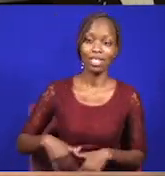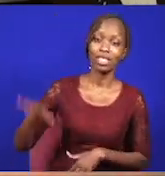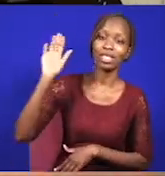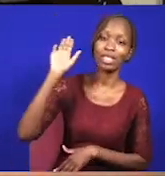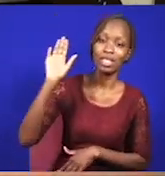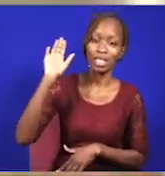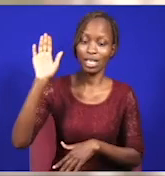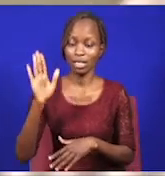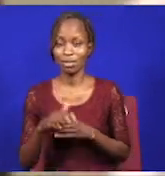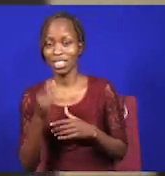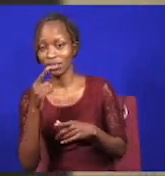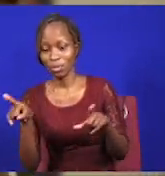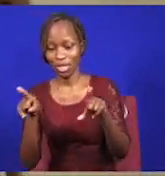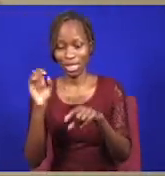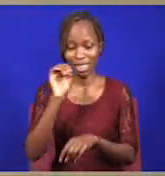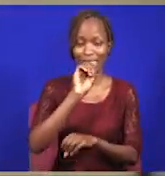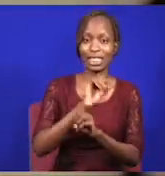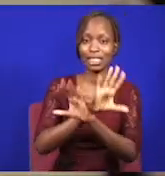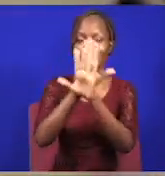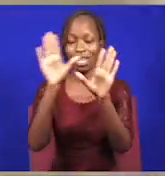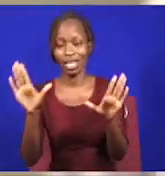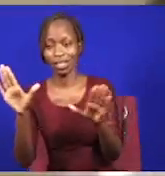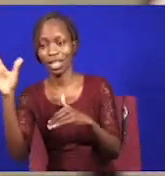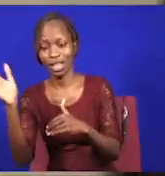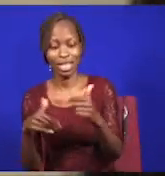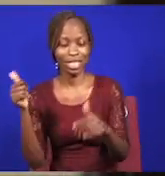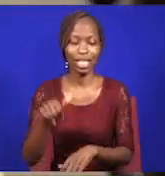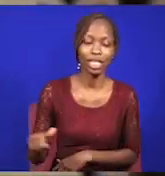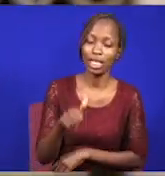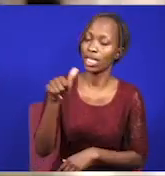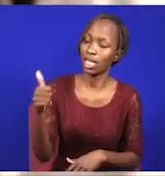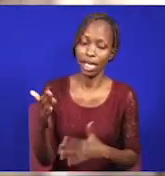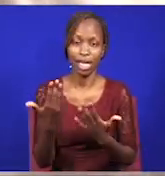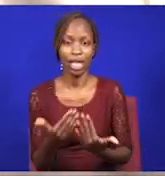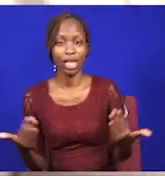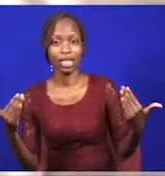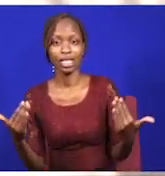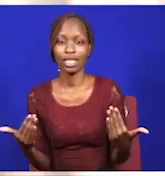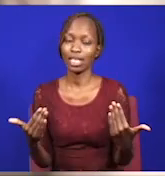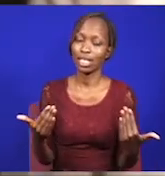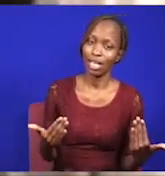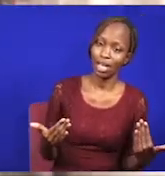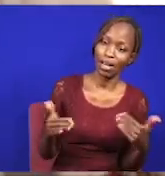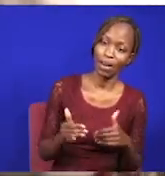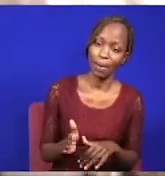Mavazi yake meupe angaza kushinda chote kijulikanacho.